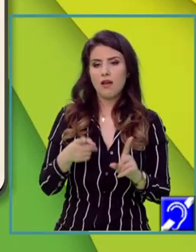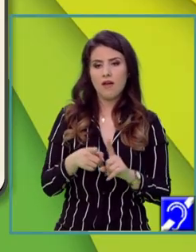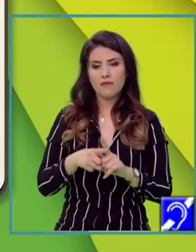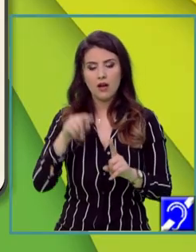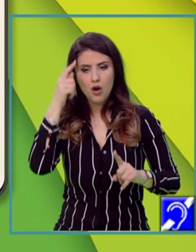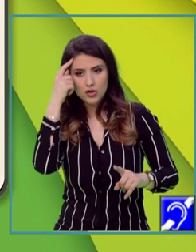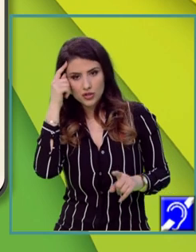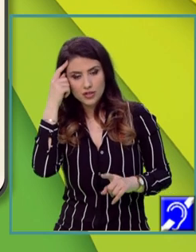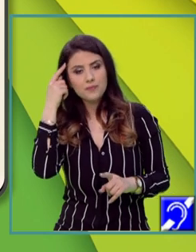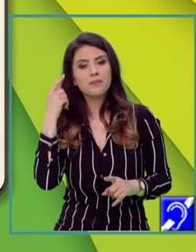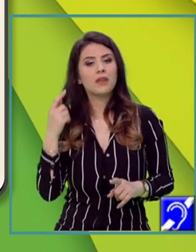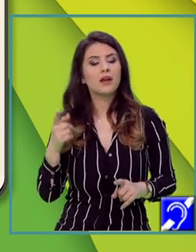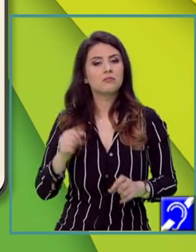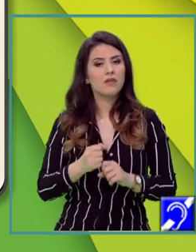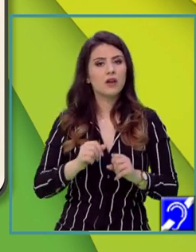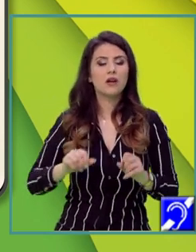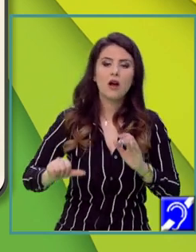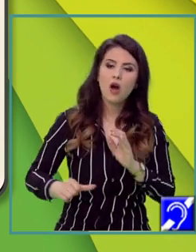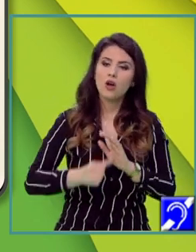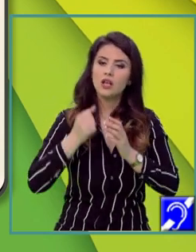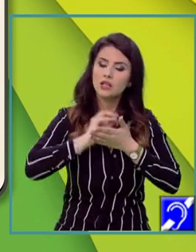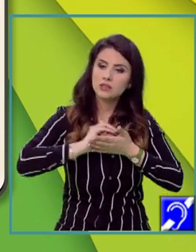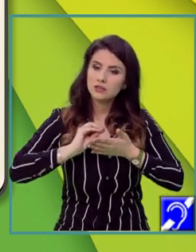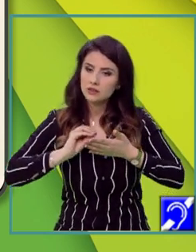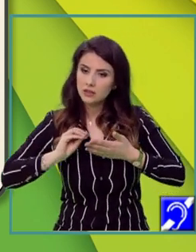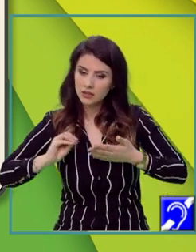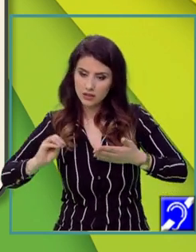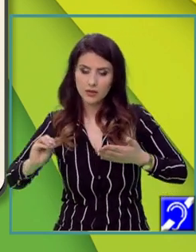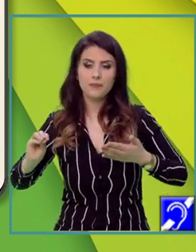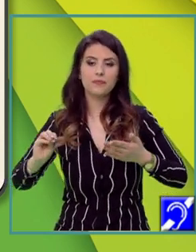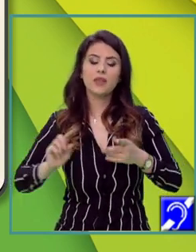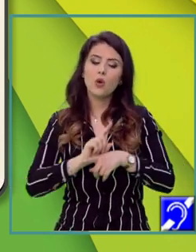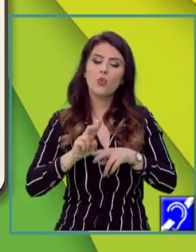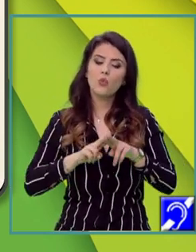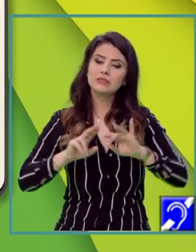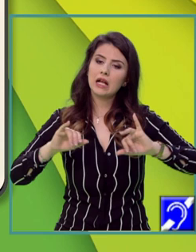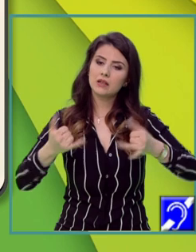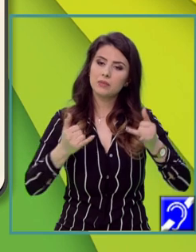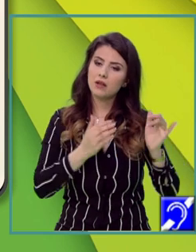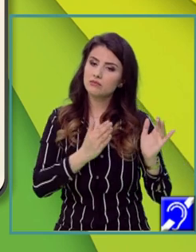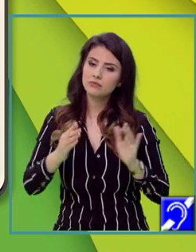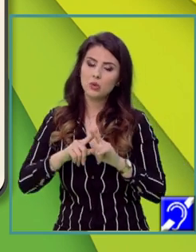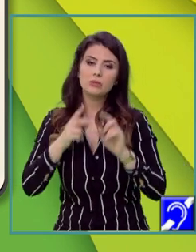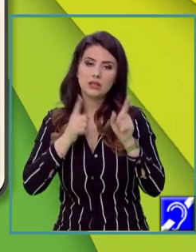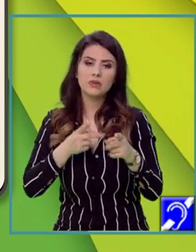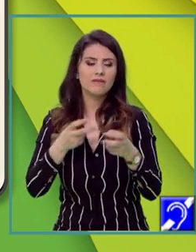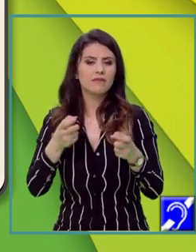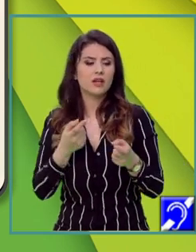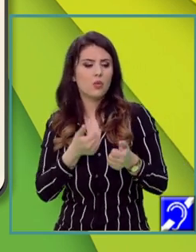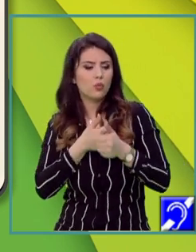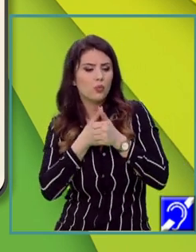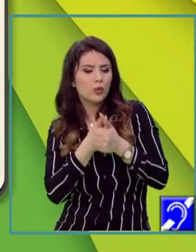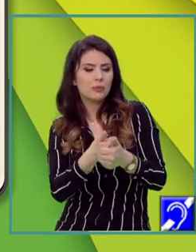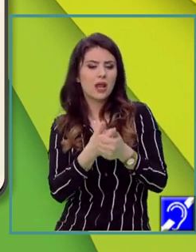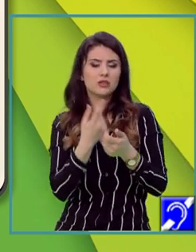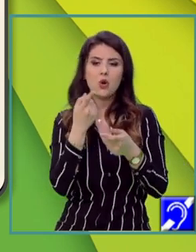naratorul Rescrie întregul cadru a desfășurării războiului fără urmări o relație cauză a fost